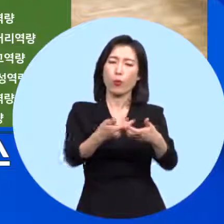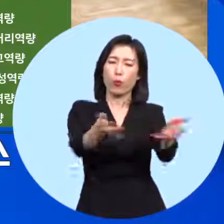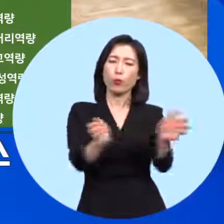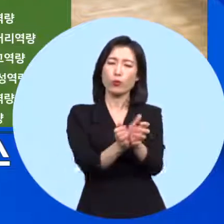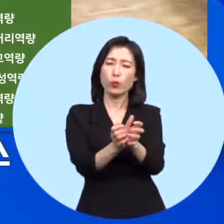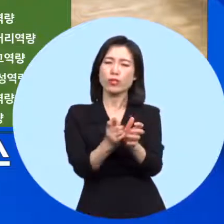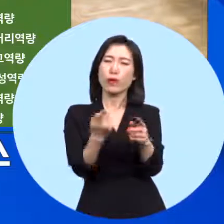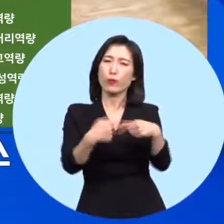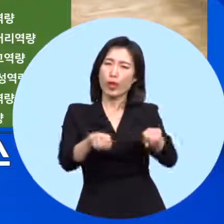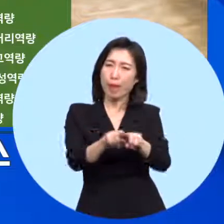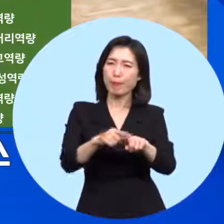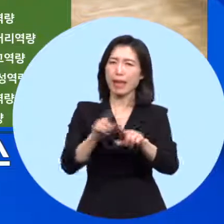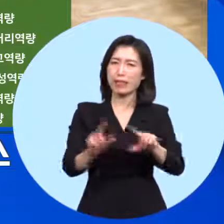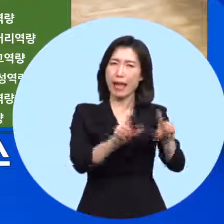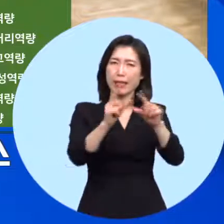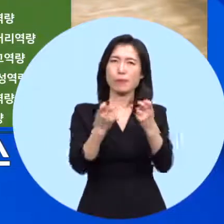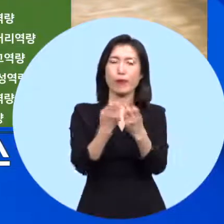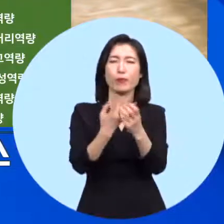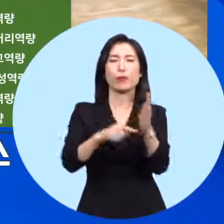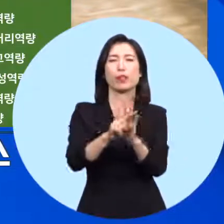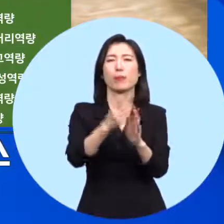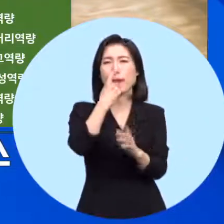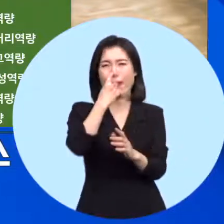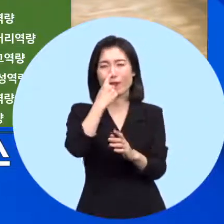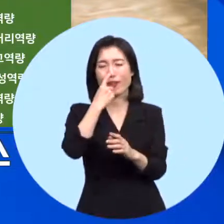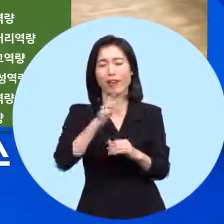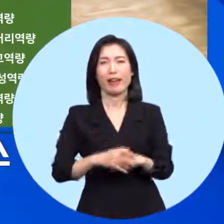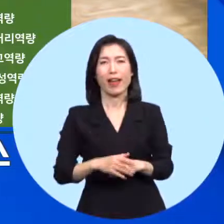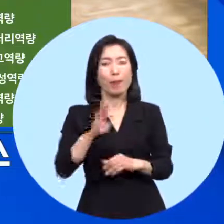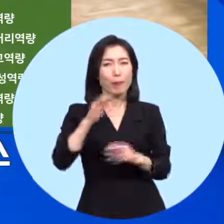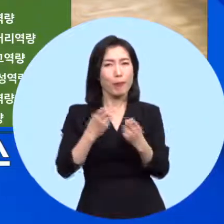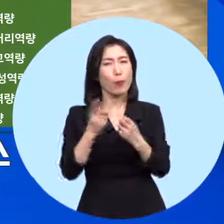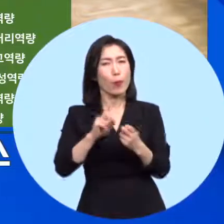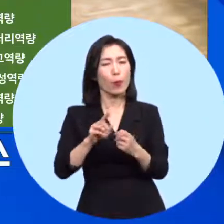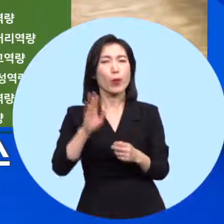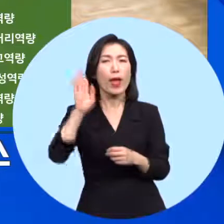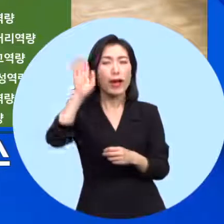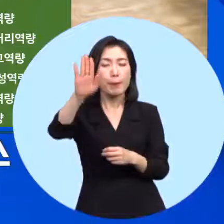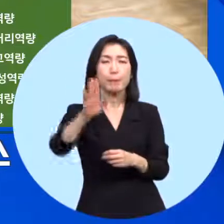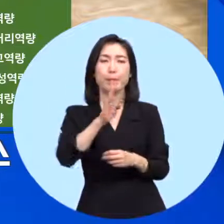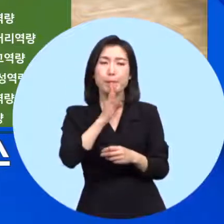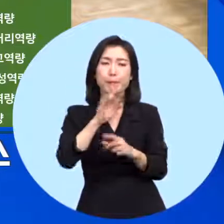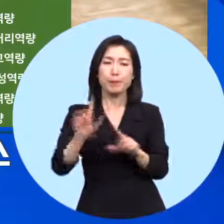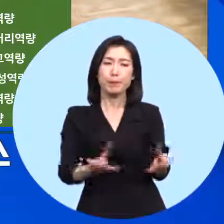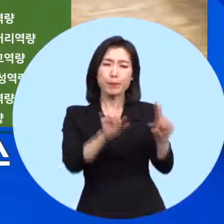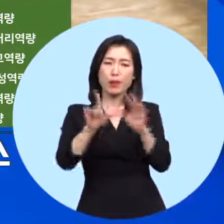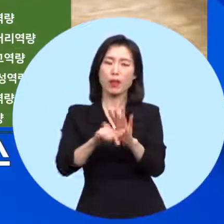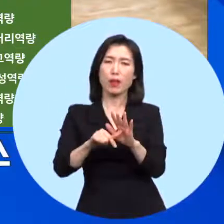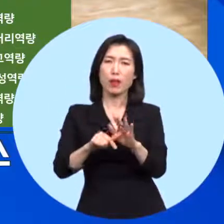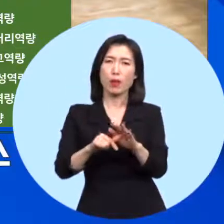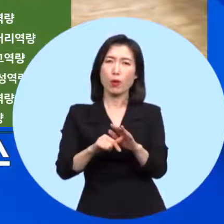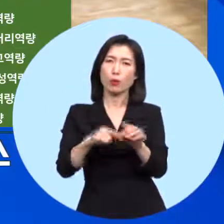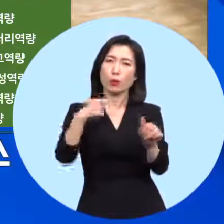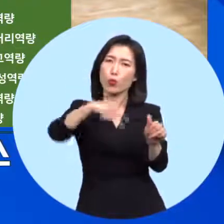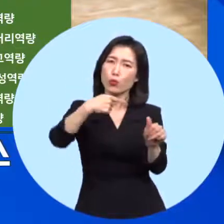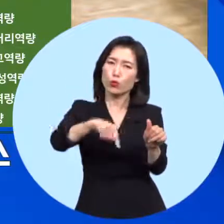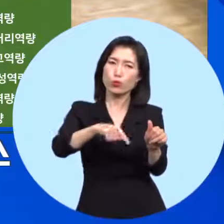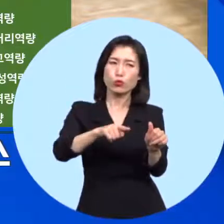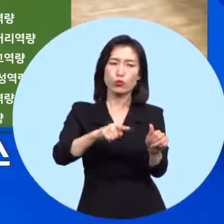삶을 어떻게 지향할 수 있을 것인가, 또 실질적인 삶에서 교육이 어떻게